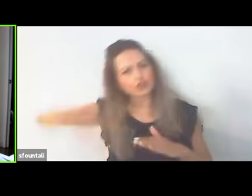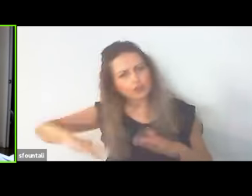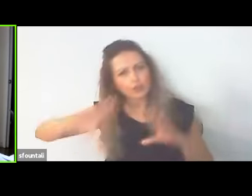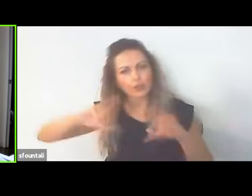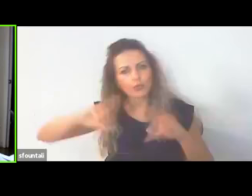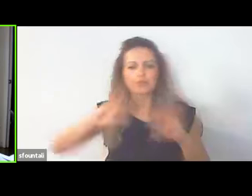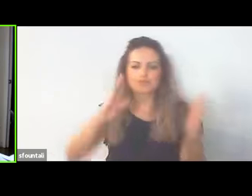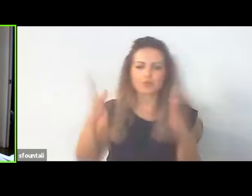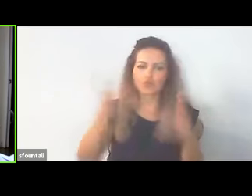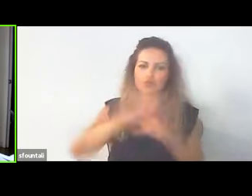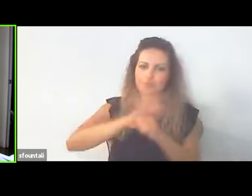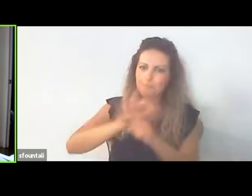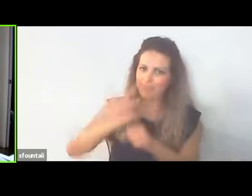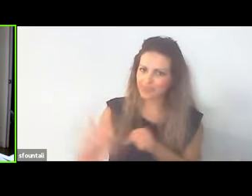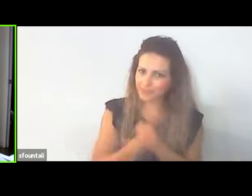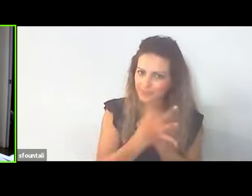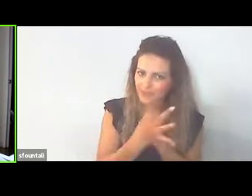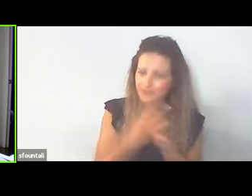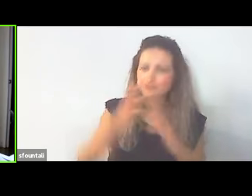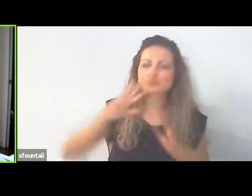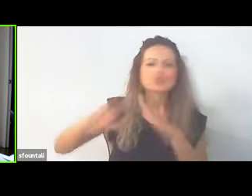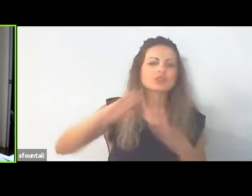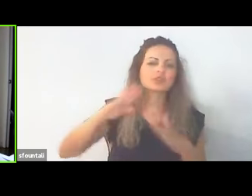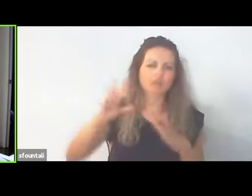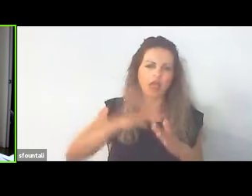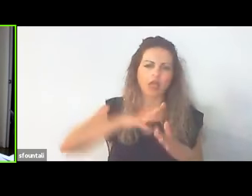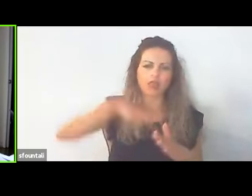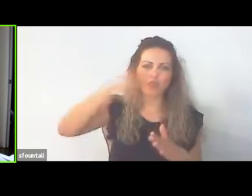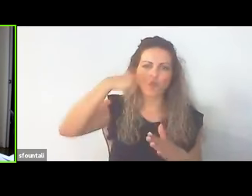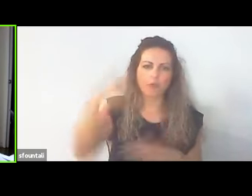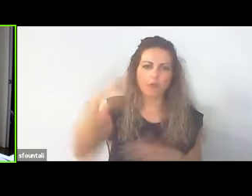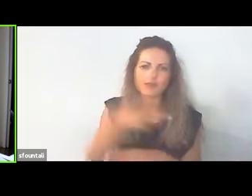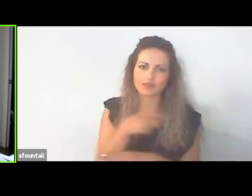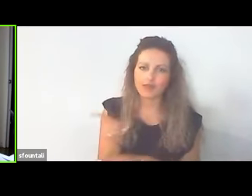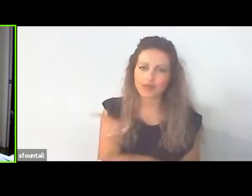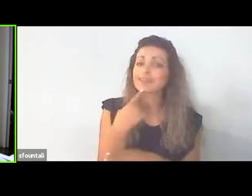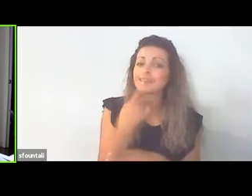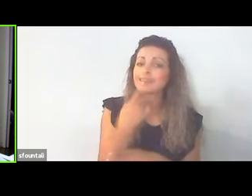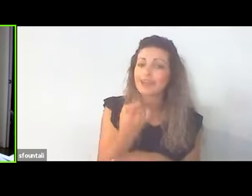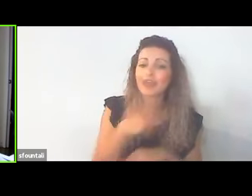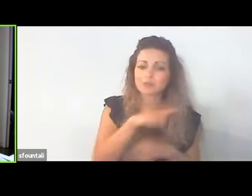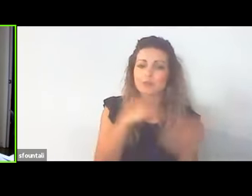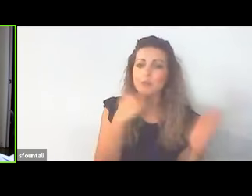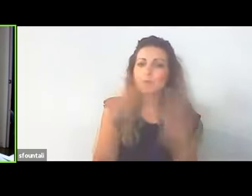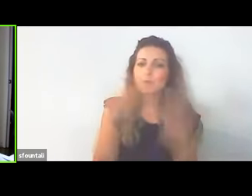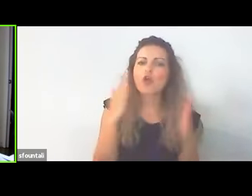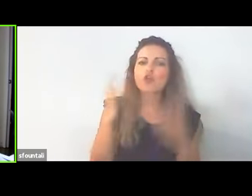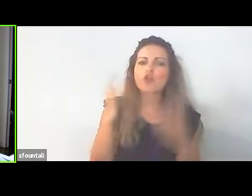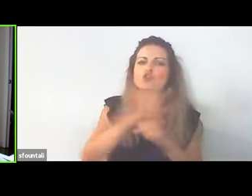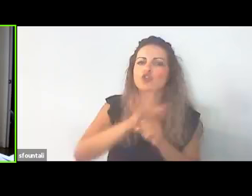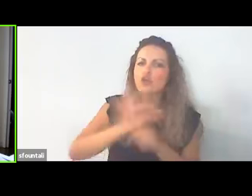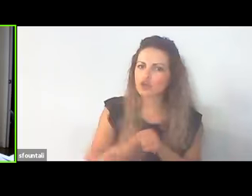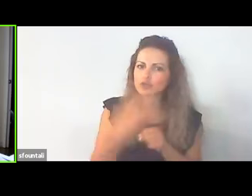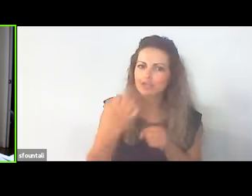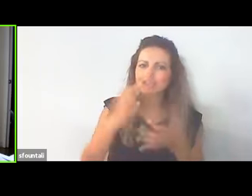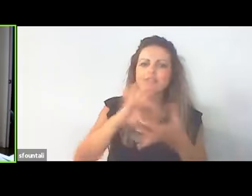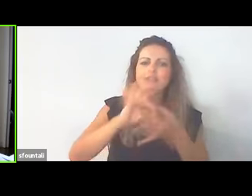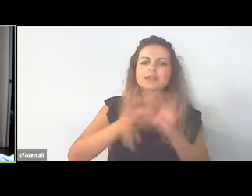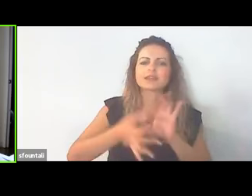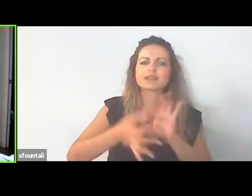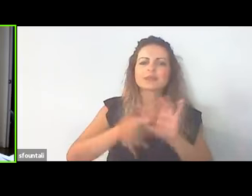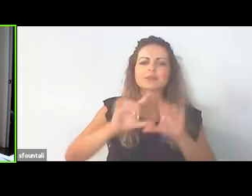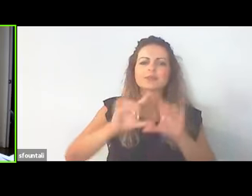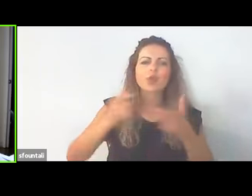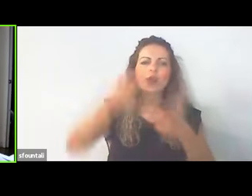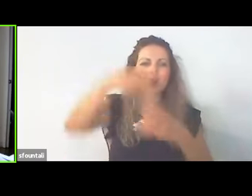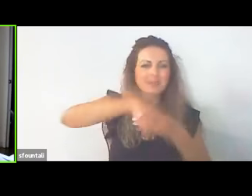πώς κατά τη διάρκεια της πανδημίας έχουμε μια σοβαρή ανάπτυξη της ενδοικογενειακής βίας. Ενδεικτικά λέω ότι με